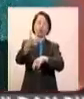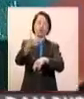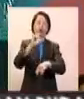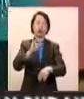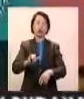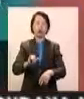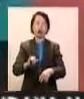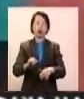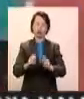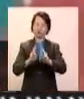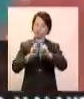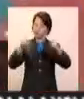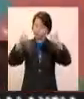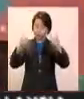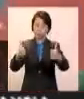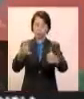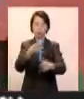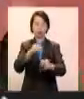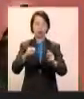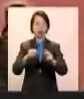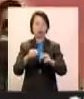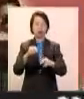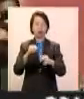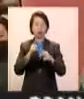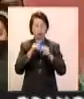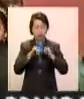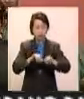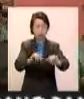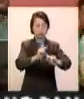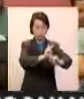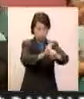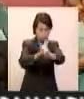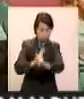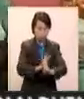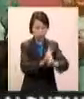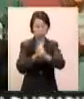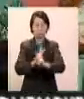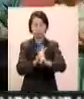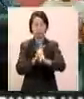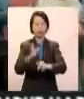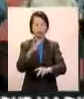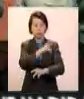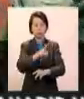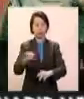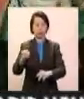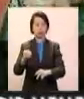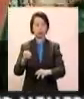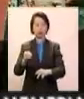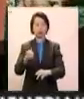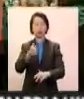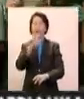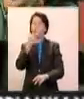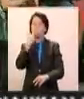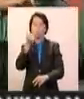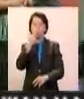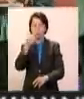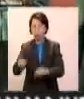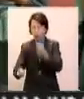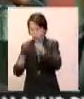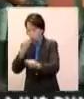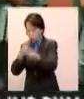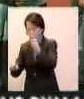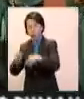menakjubkan dan masih terpelihara juga, dan juga keinakan makanan